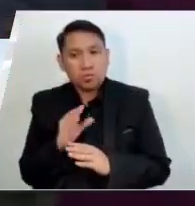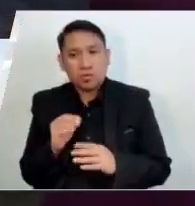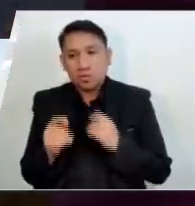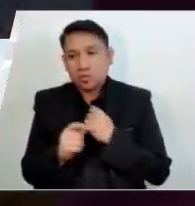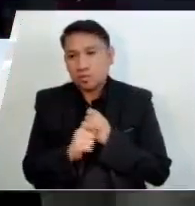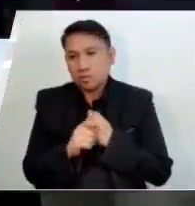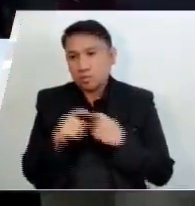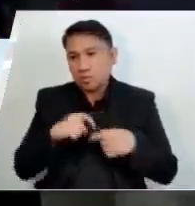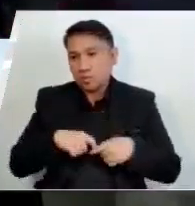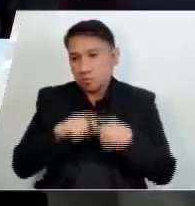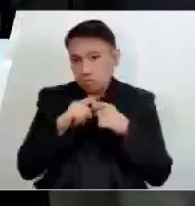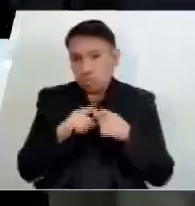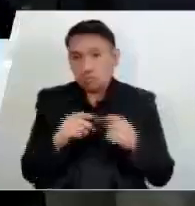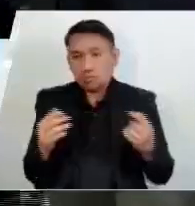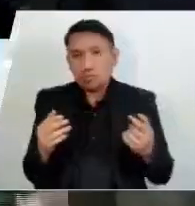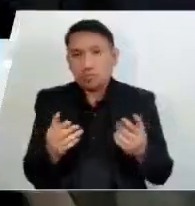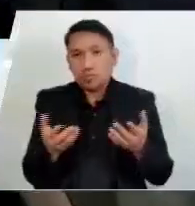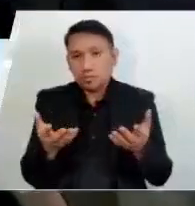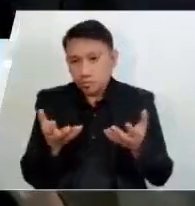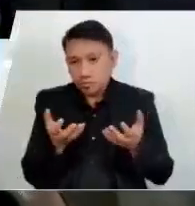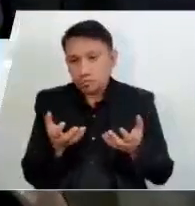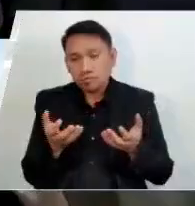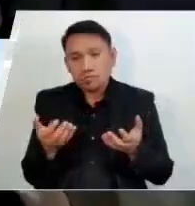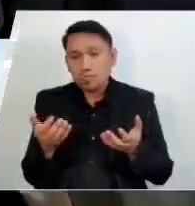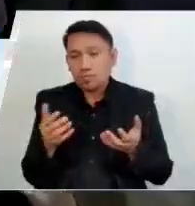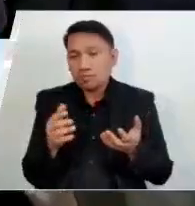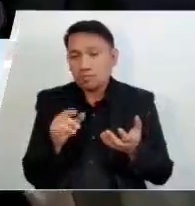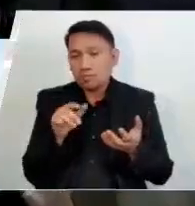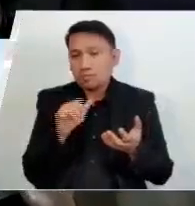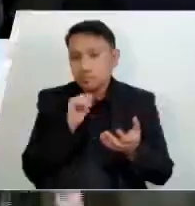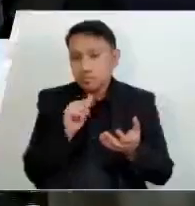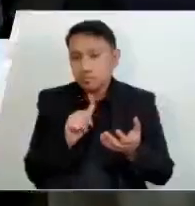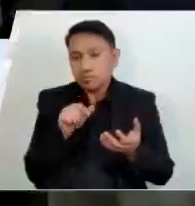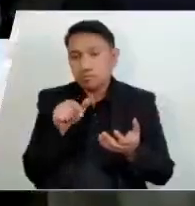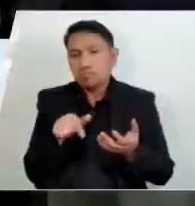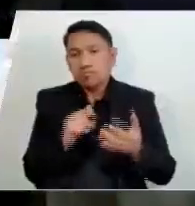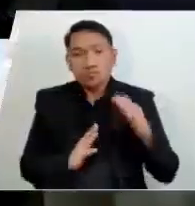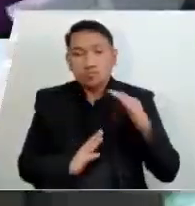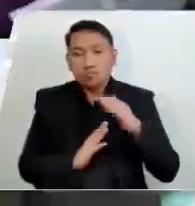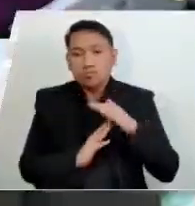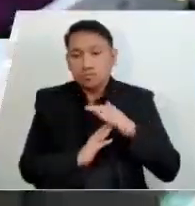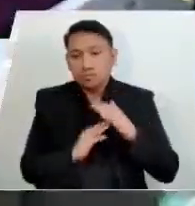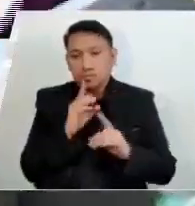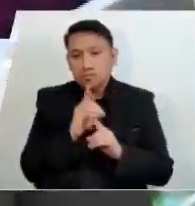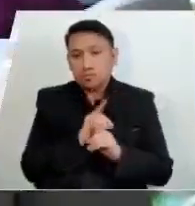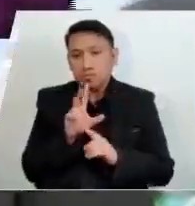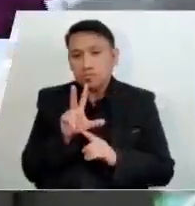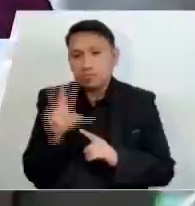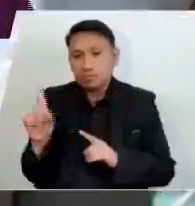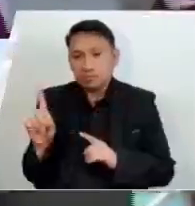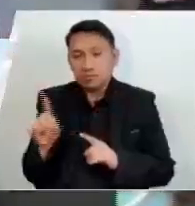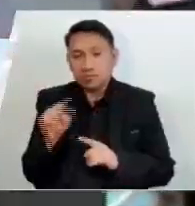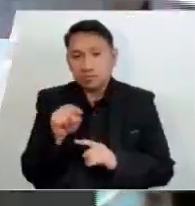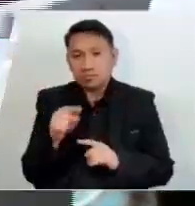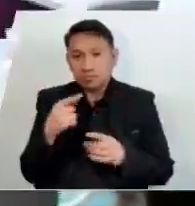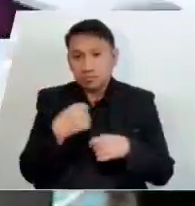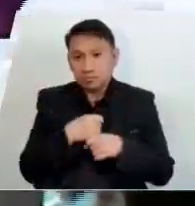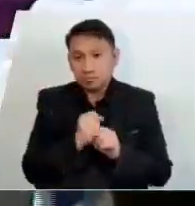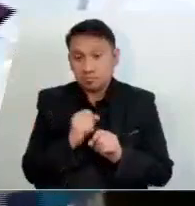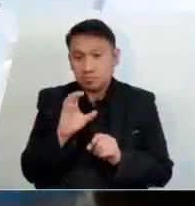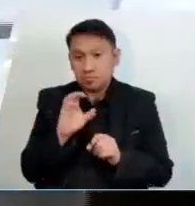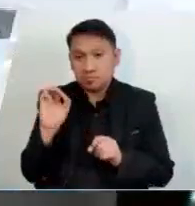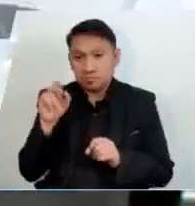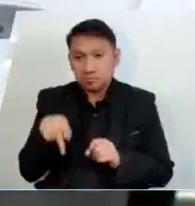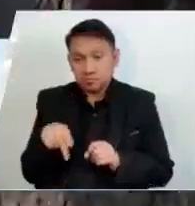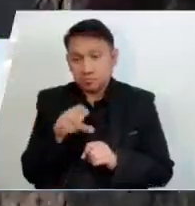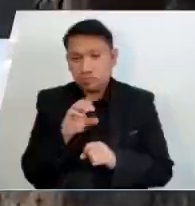TRO. Dahil silang huwag ipatupad ang December 31 deadline sa mga jeepney operator at driver na mag-consolidate ng kanilang